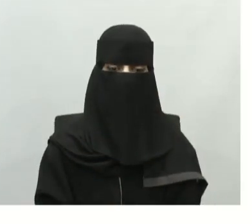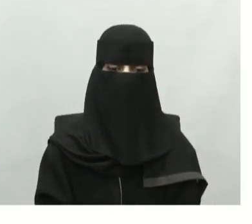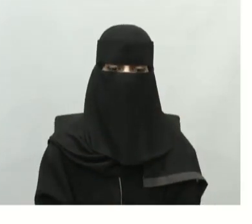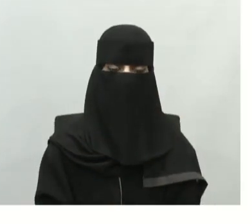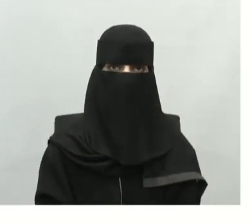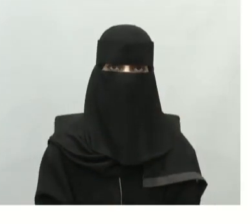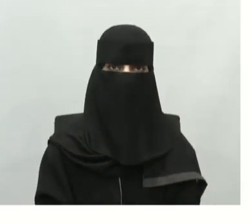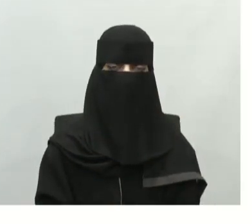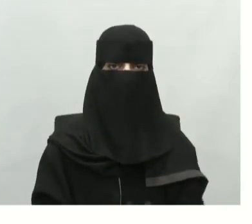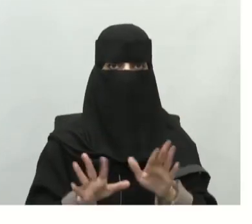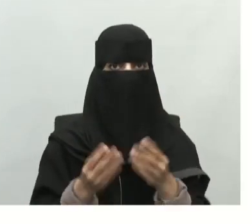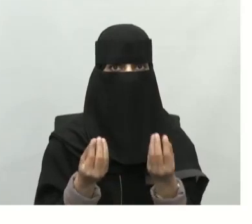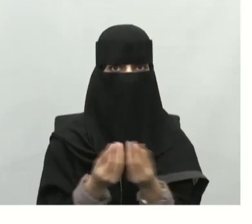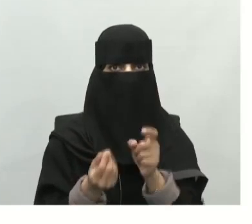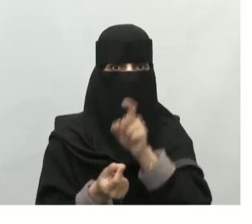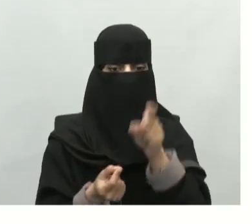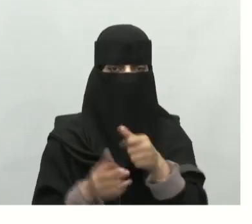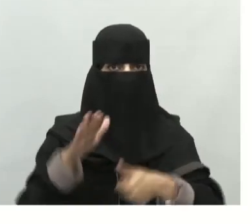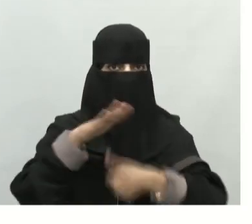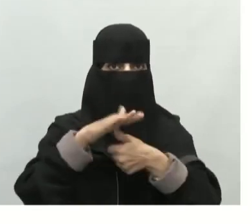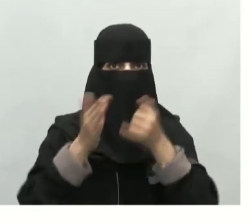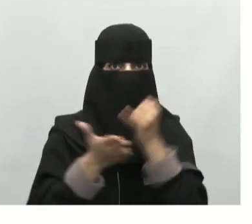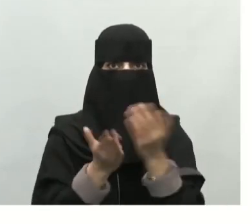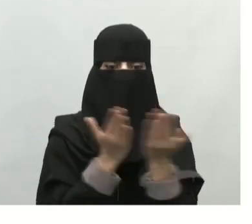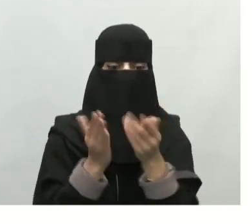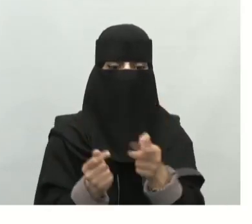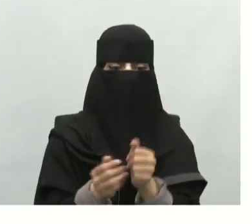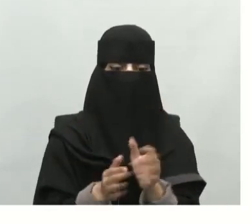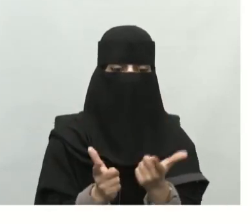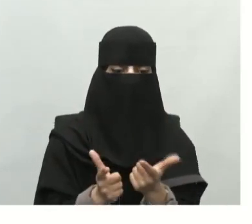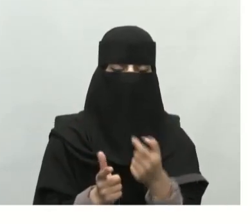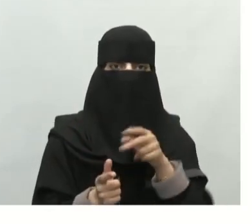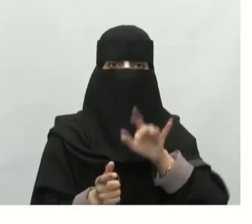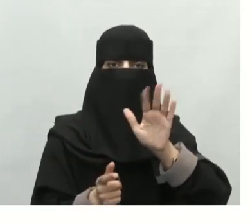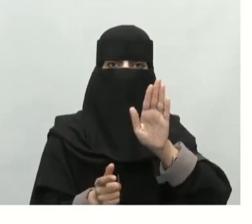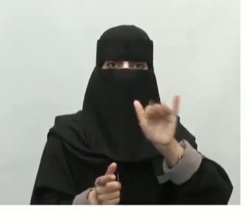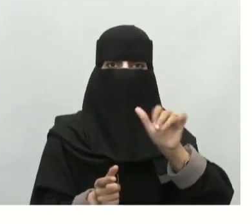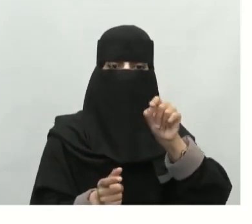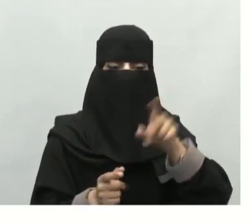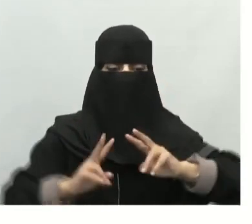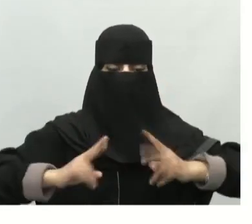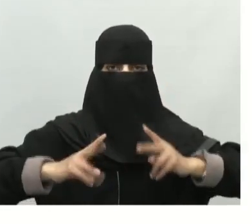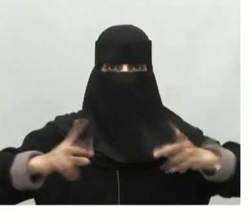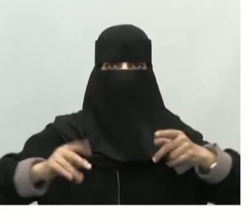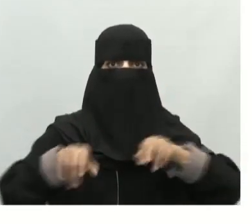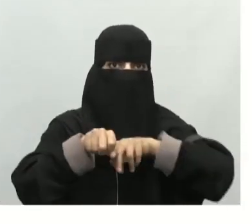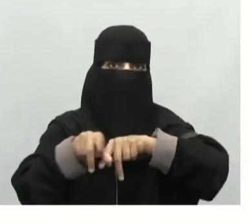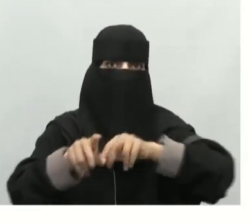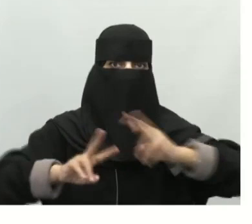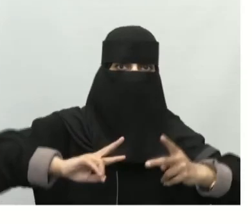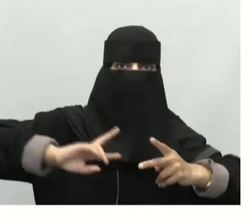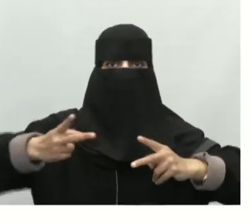وتعيش لدينا سؤال رئيسي في هذا الدرس هو كيف تختلف الحيوانات فيما